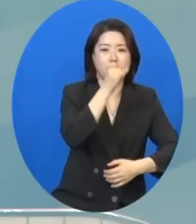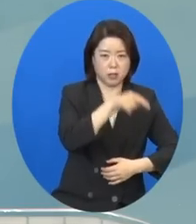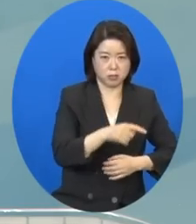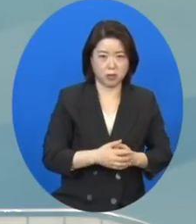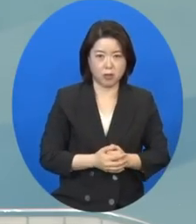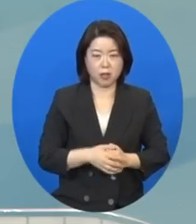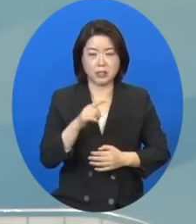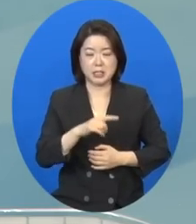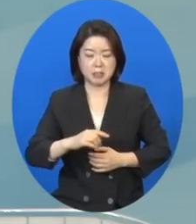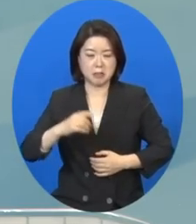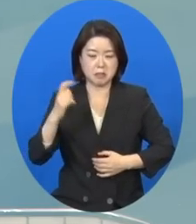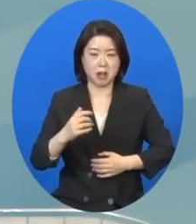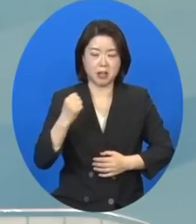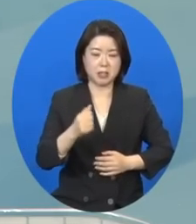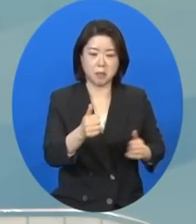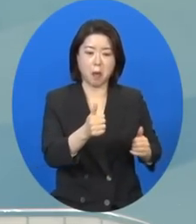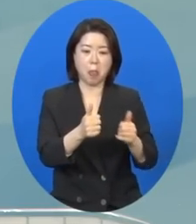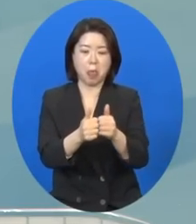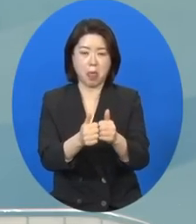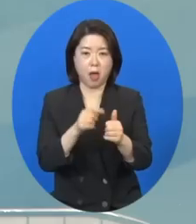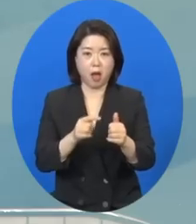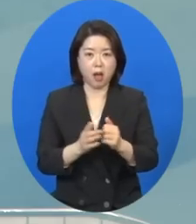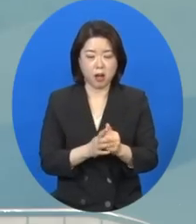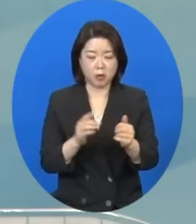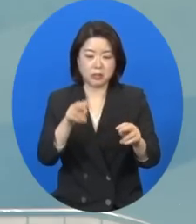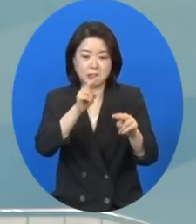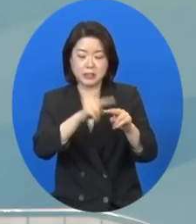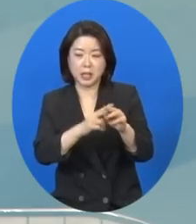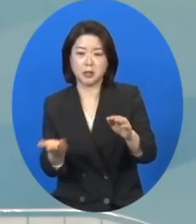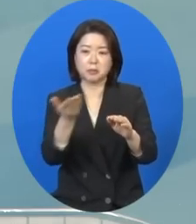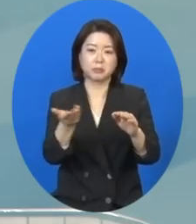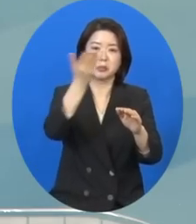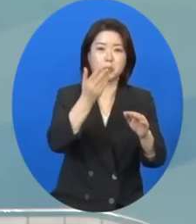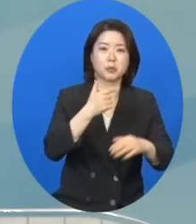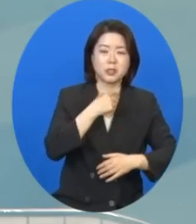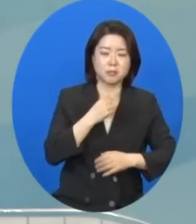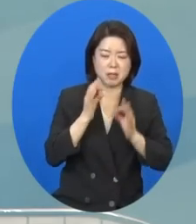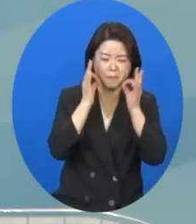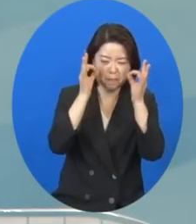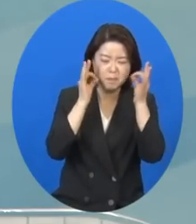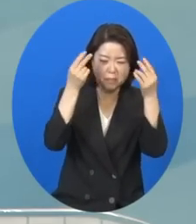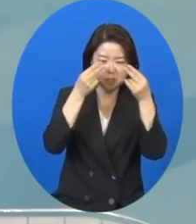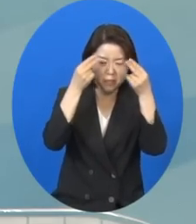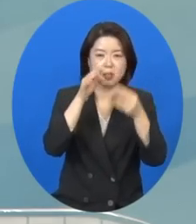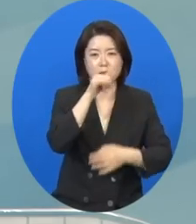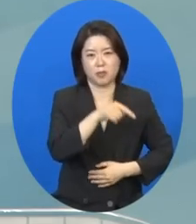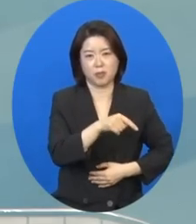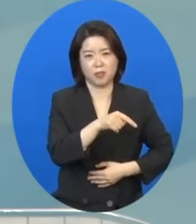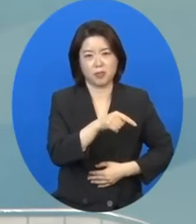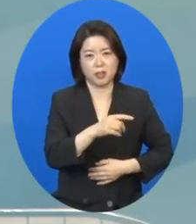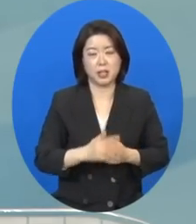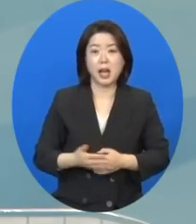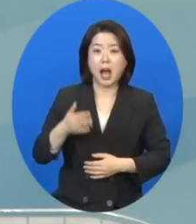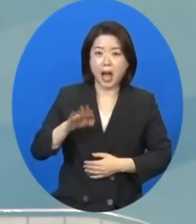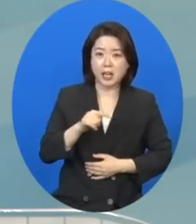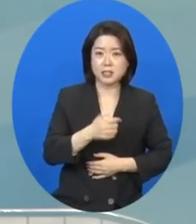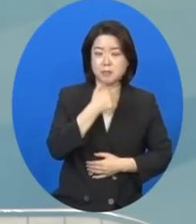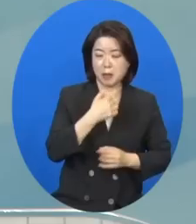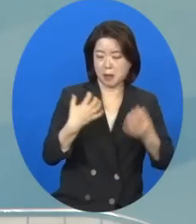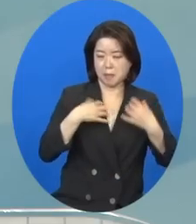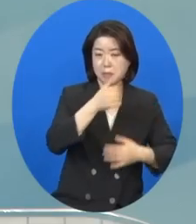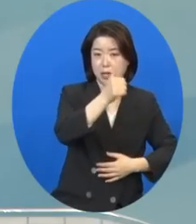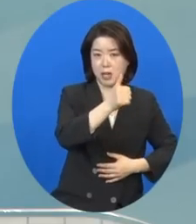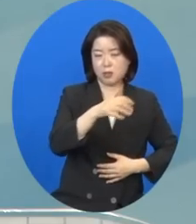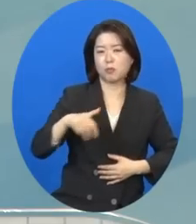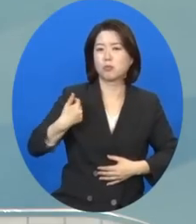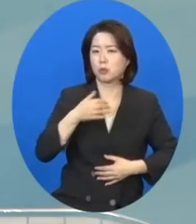권세는 자에게 붙는 겁니다 그래서 그 권세의 오르려고 그렇게 안간힘을 다하려고 하는 것이죠 그러나이 빌라도가 모르는